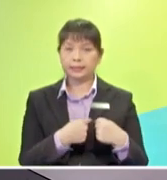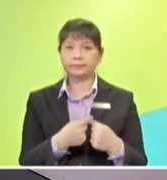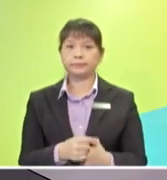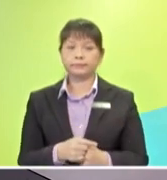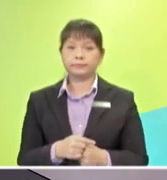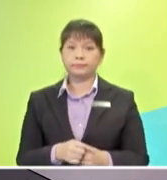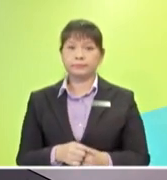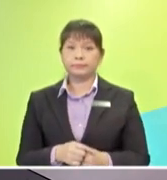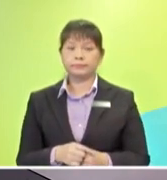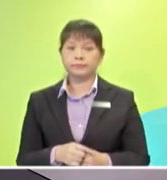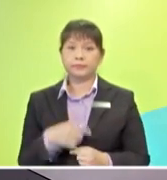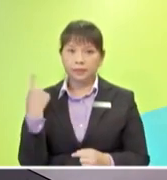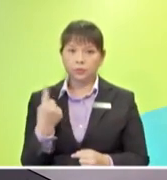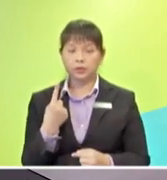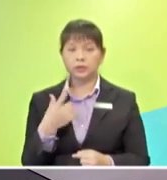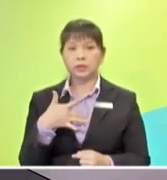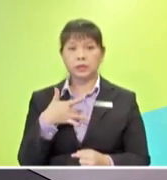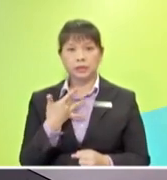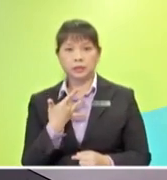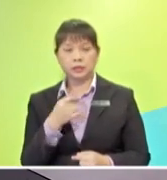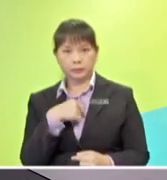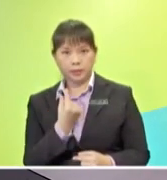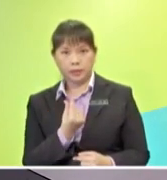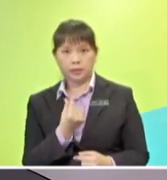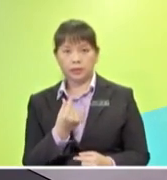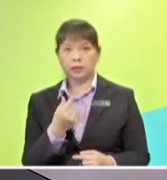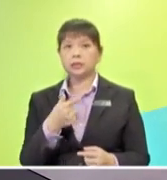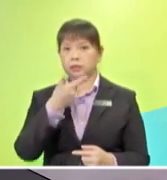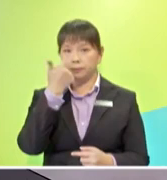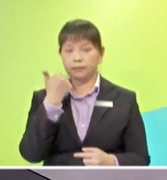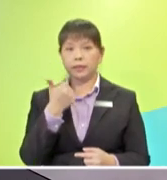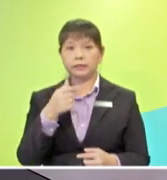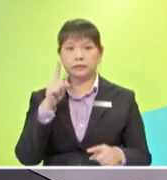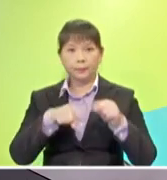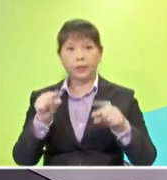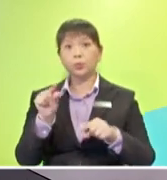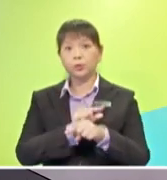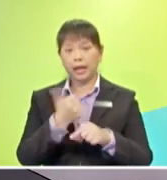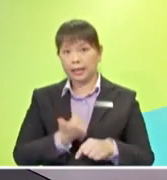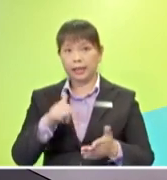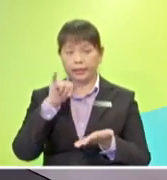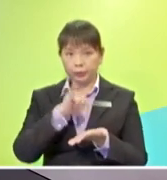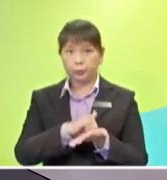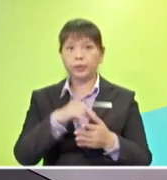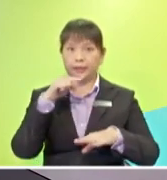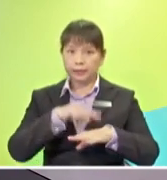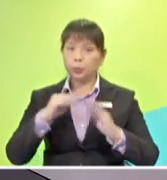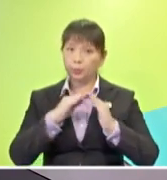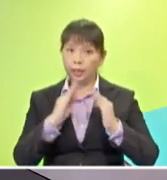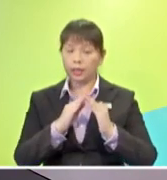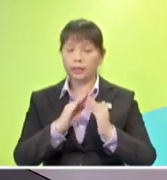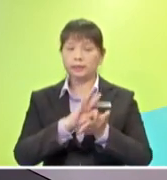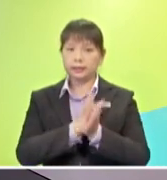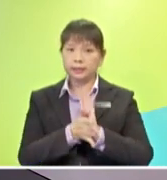rasain itu wah base-nya kok rumah tak boleh guna nih ah tapi tetap kini ikut peraturan